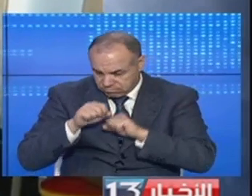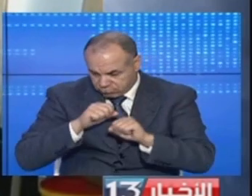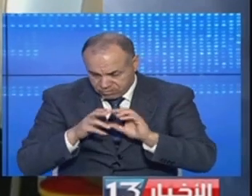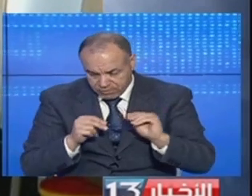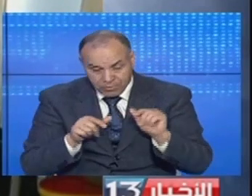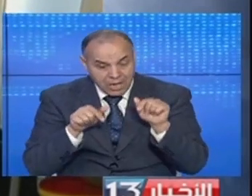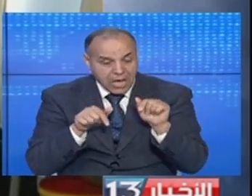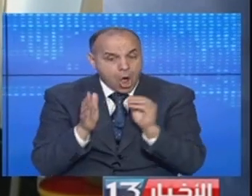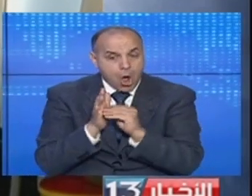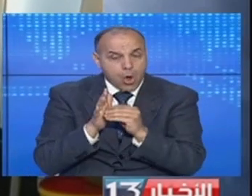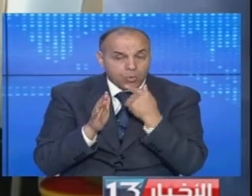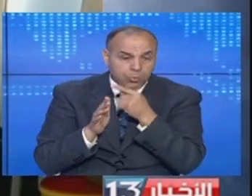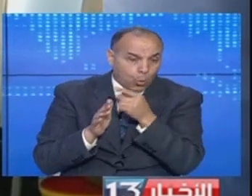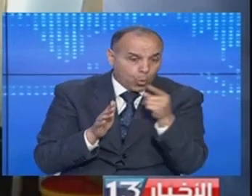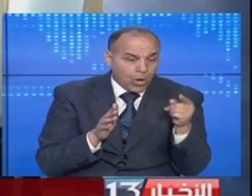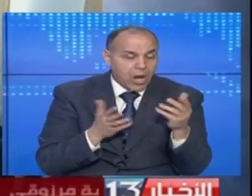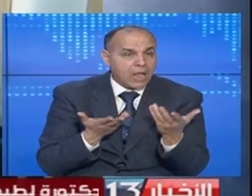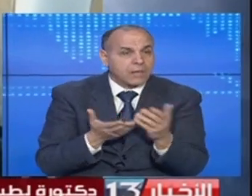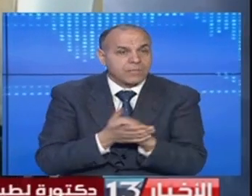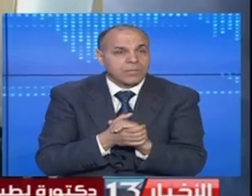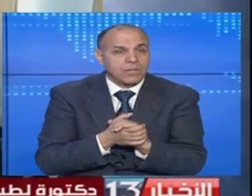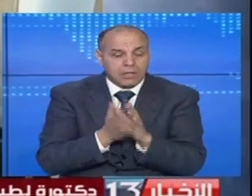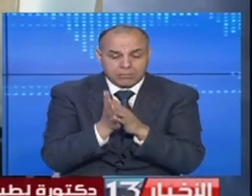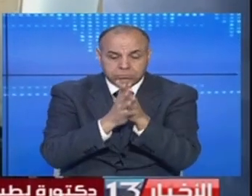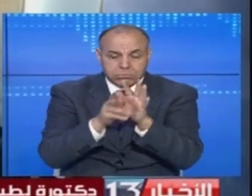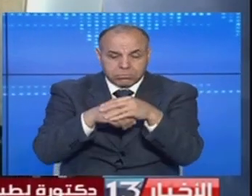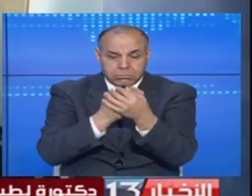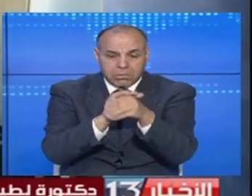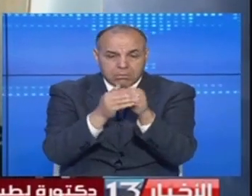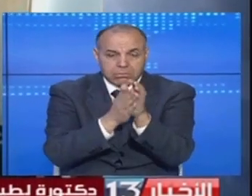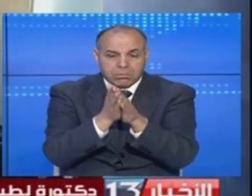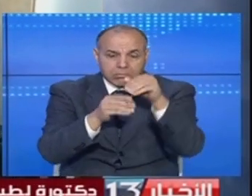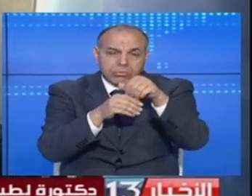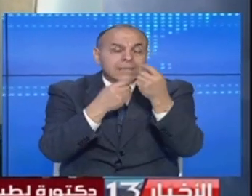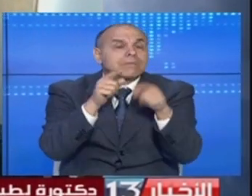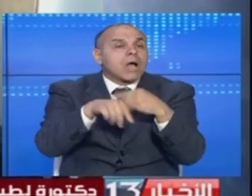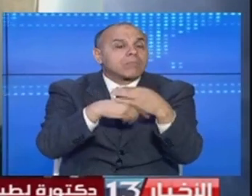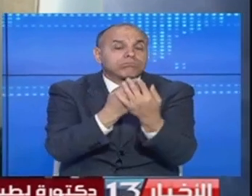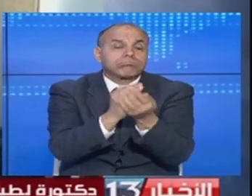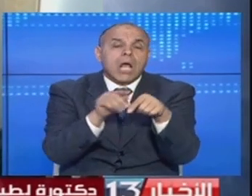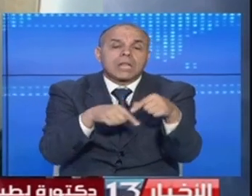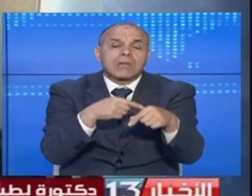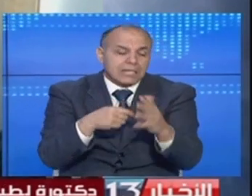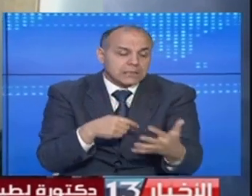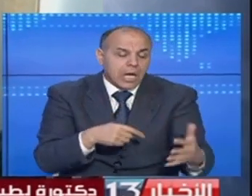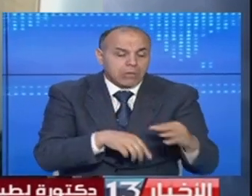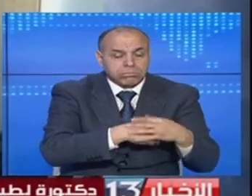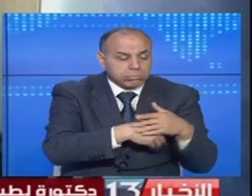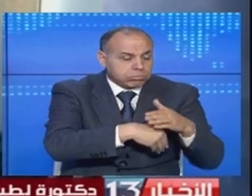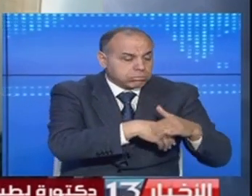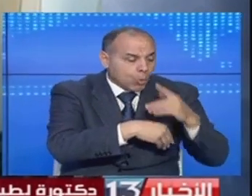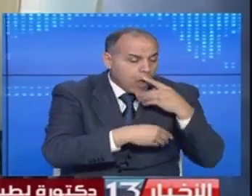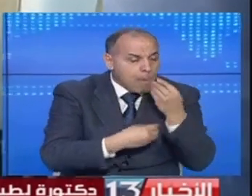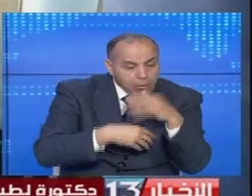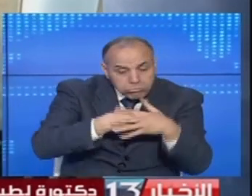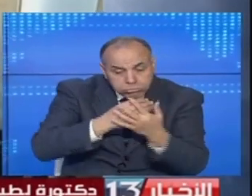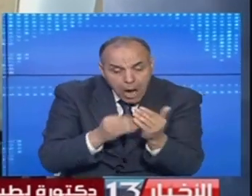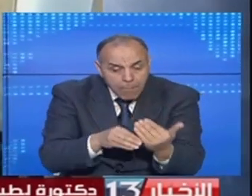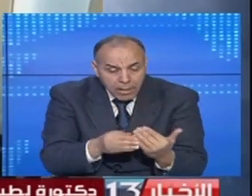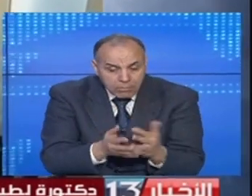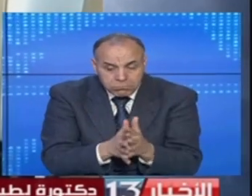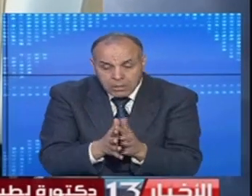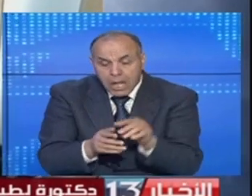عاد وان ذكروا ميصير ما يقولوا فيها غسل الايدي في الوسط المجتمعي صغير اثنين للحاجه تدوم ما